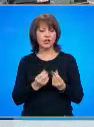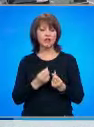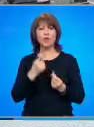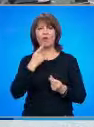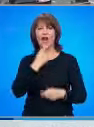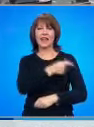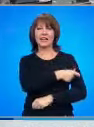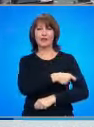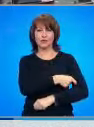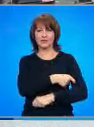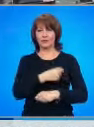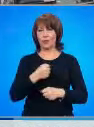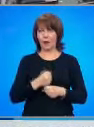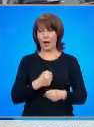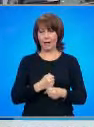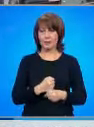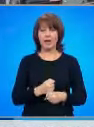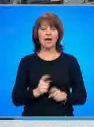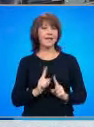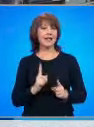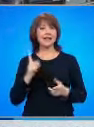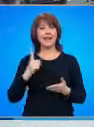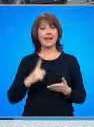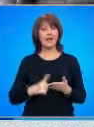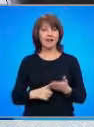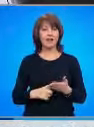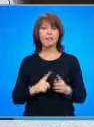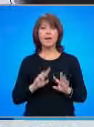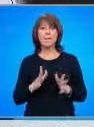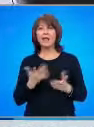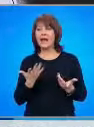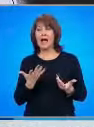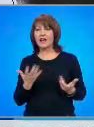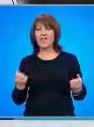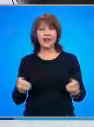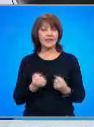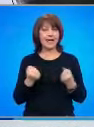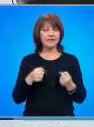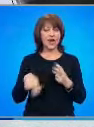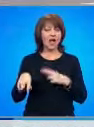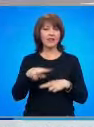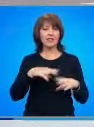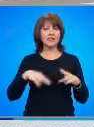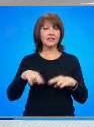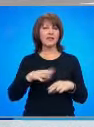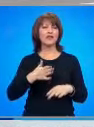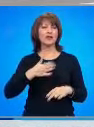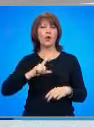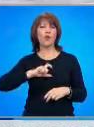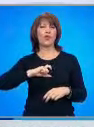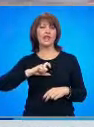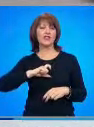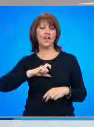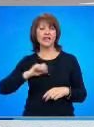патрулното дежурство, така че да не се налага при нерегламентирани действия да се търсят записи от частни охранителни